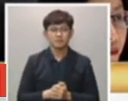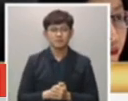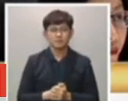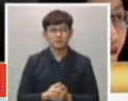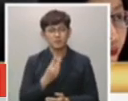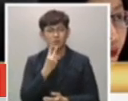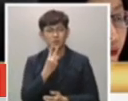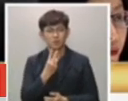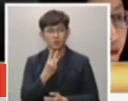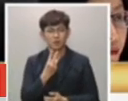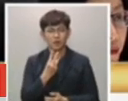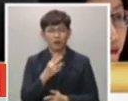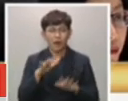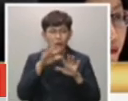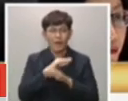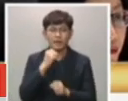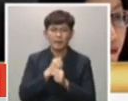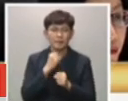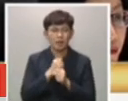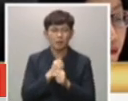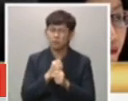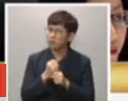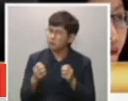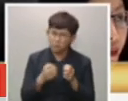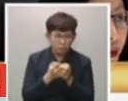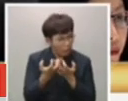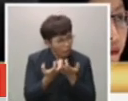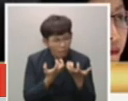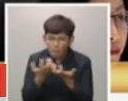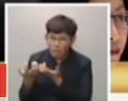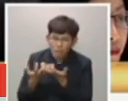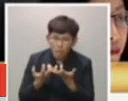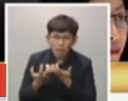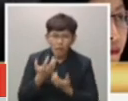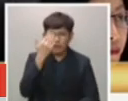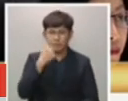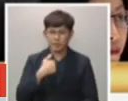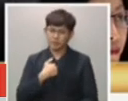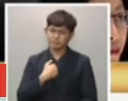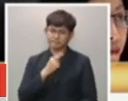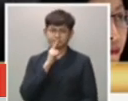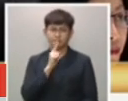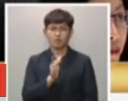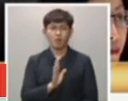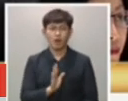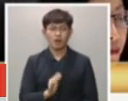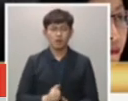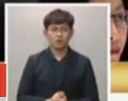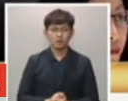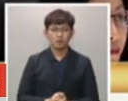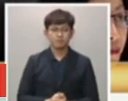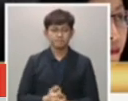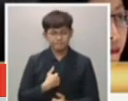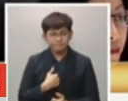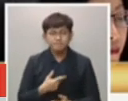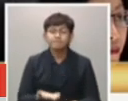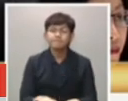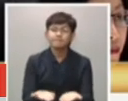ซึ่งต้องใช้คำว่ามั่วมากทำไมฝ่ายค้านอย่างพวกผมไม่ท้วงติงไม่ขัดขว